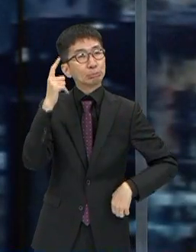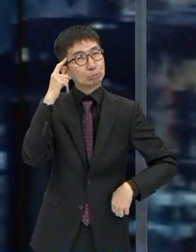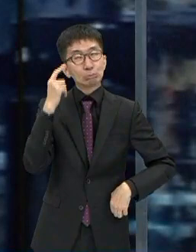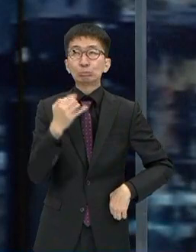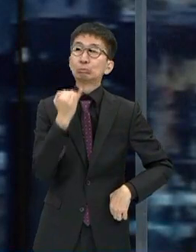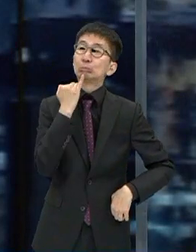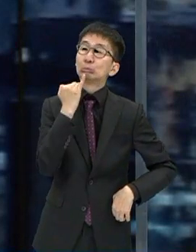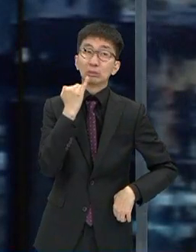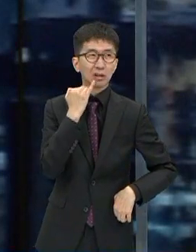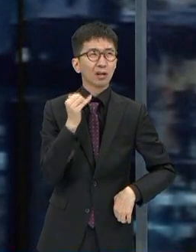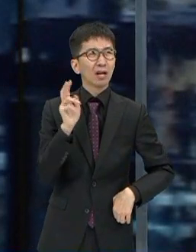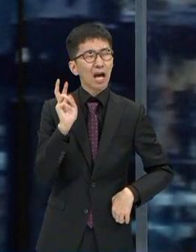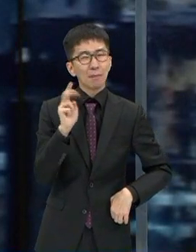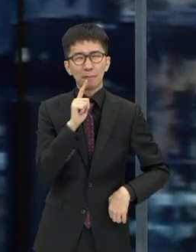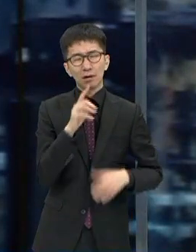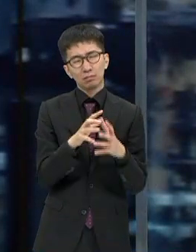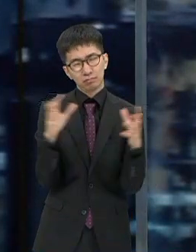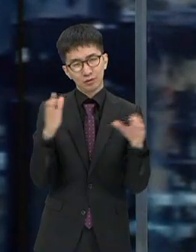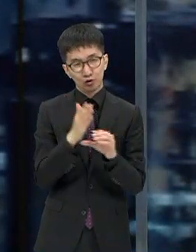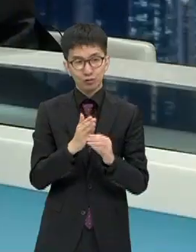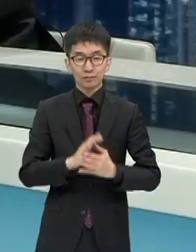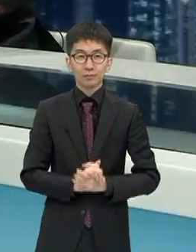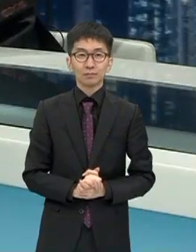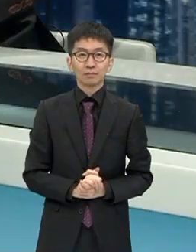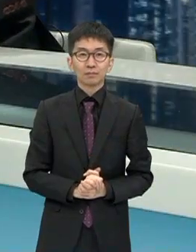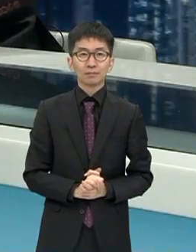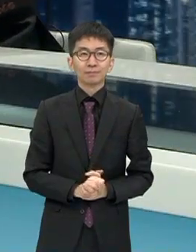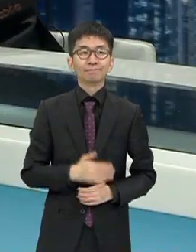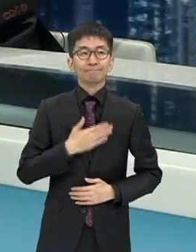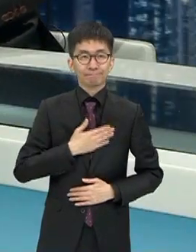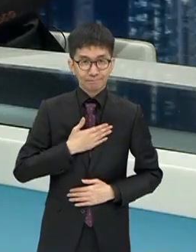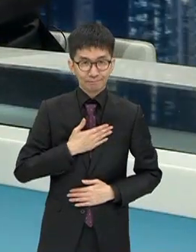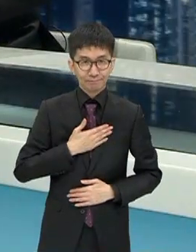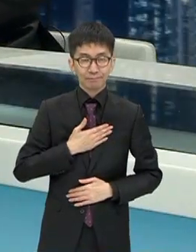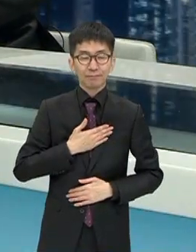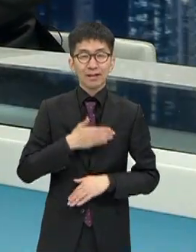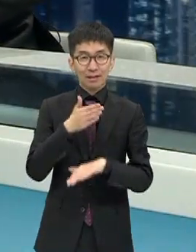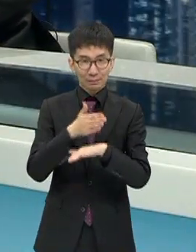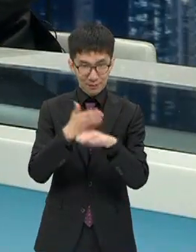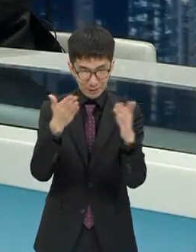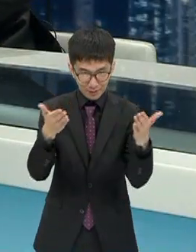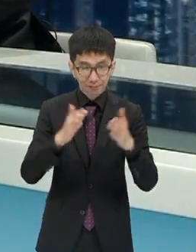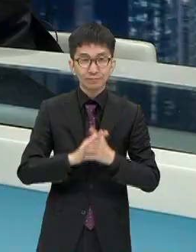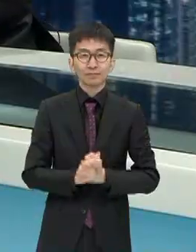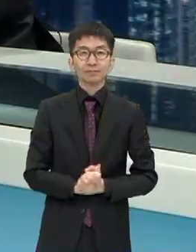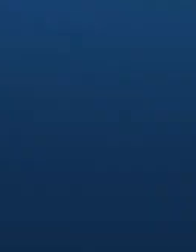약해지는 거 아니냐는 얘기가 나오는 겁니다. 알겠습니다. 전현남 기자 이야기해봤습니다.